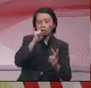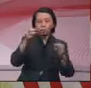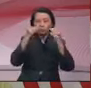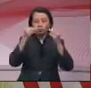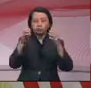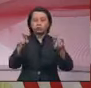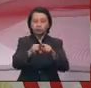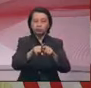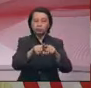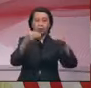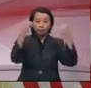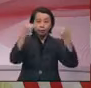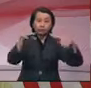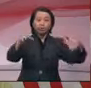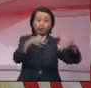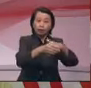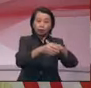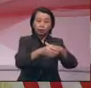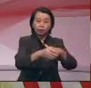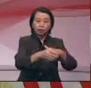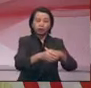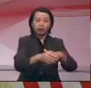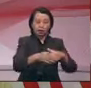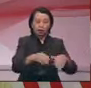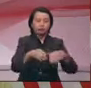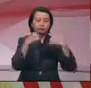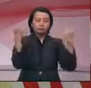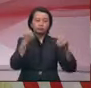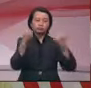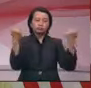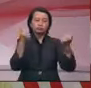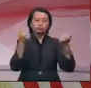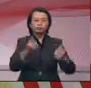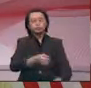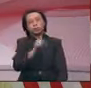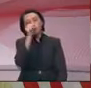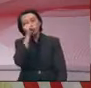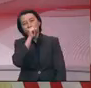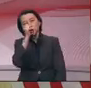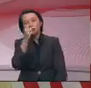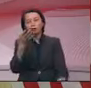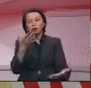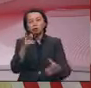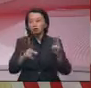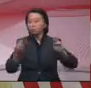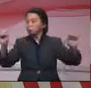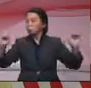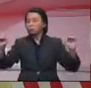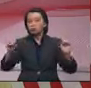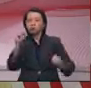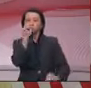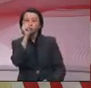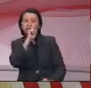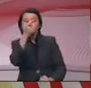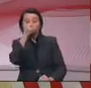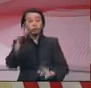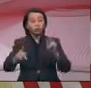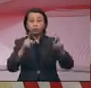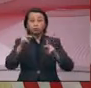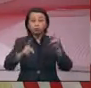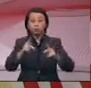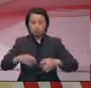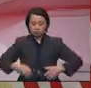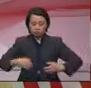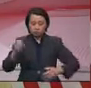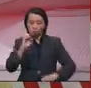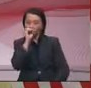majlis-majlis kahwin. Kita benarkan. Majlis kahwin tak berapa meriah, rewang kerana tidak ada